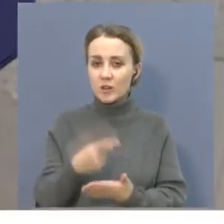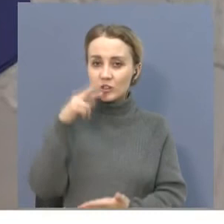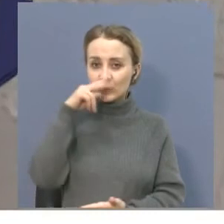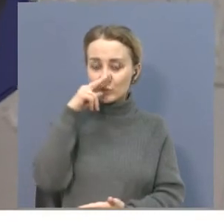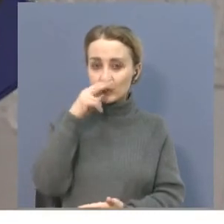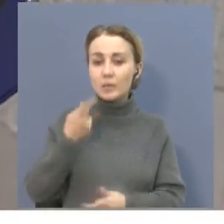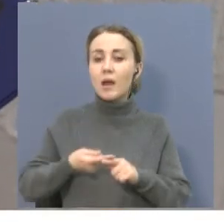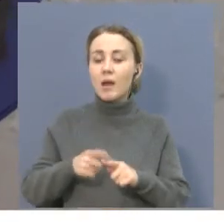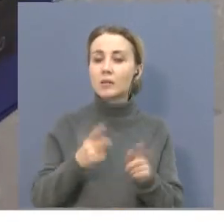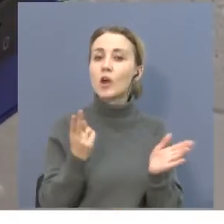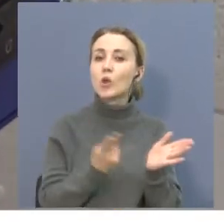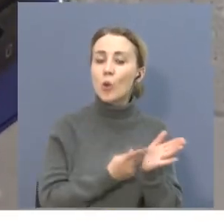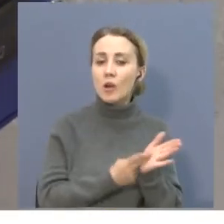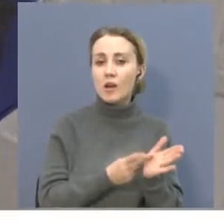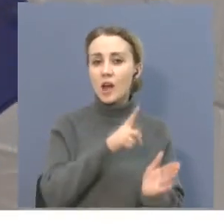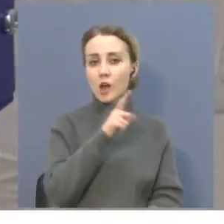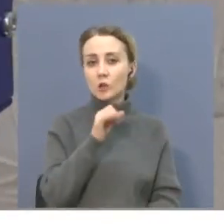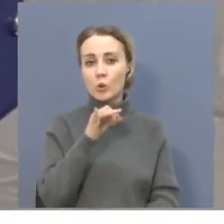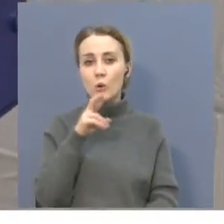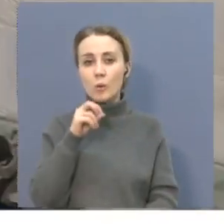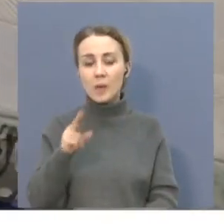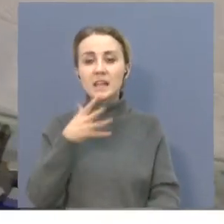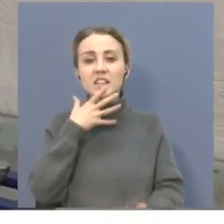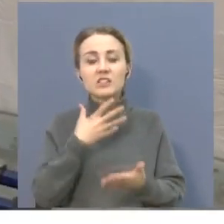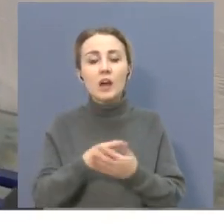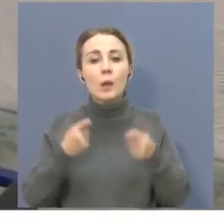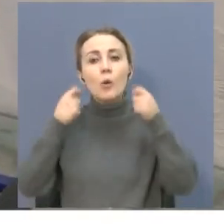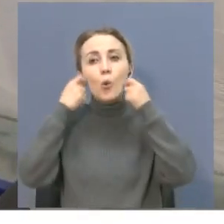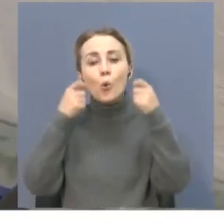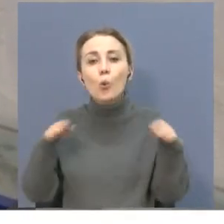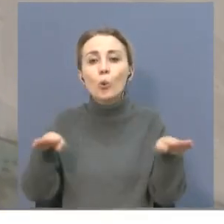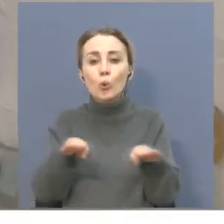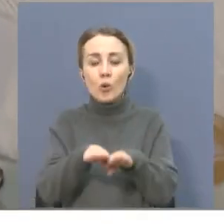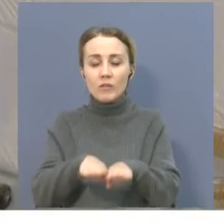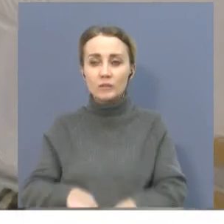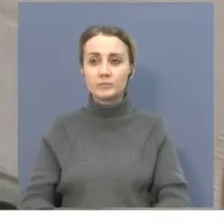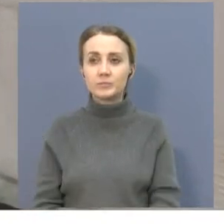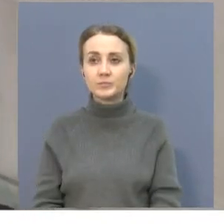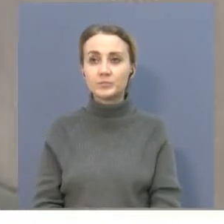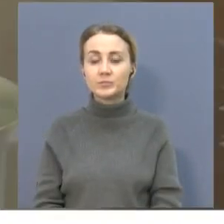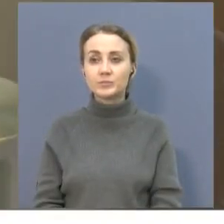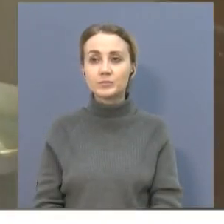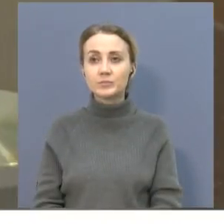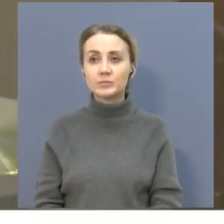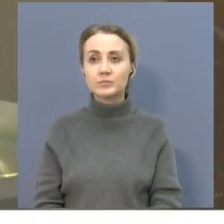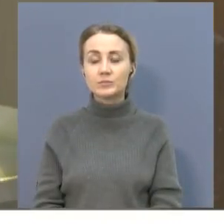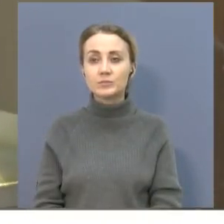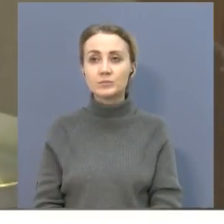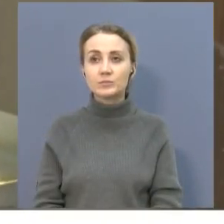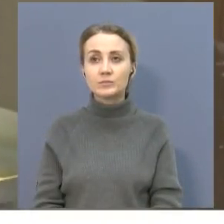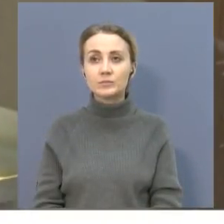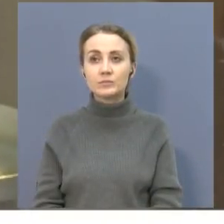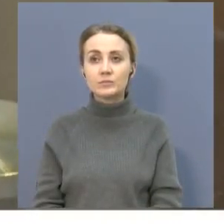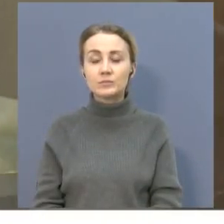бастамасы көңіл қуантық, десе де басқа жандарға үлгі болса екен дейміз. Абзал Азаматұлы, Бауыржан Смағұл, Жамбыл